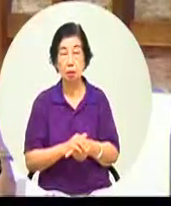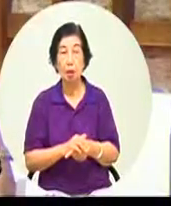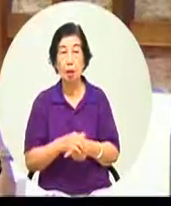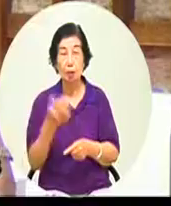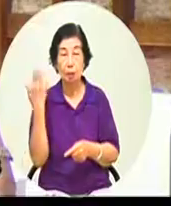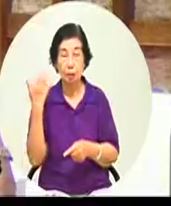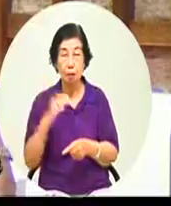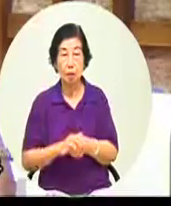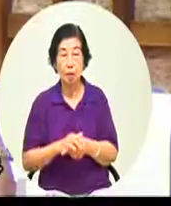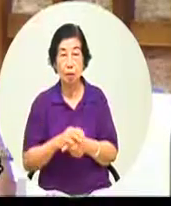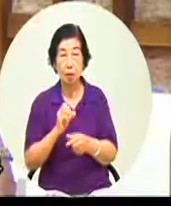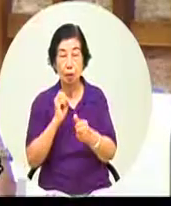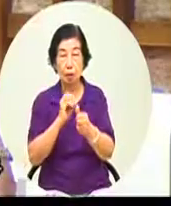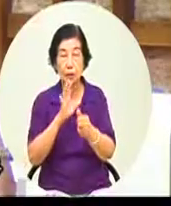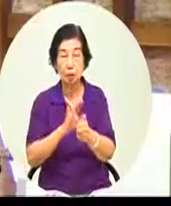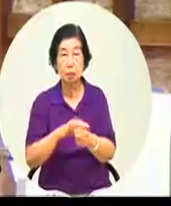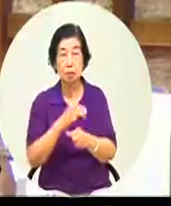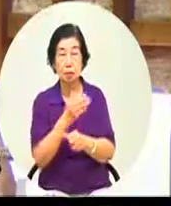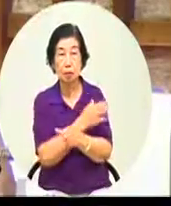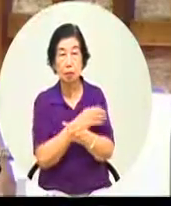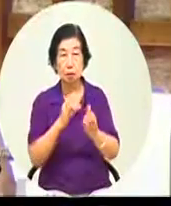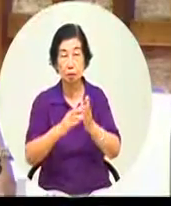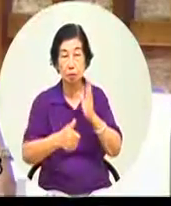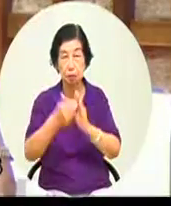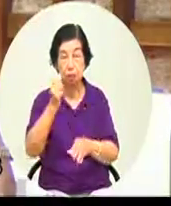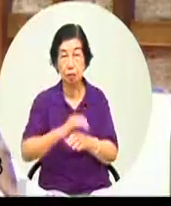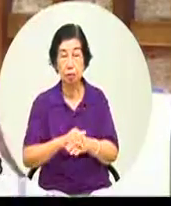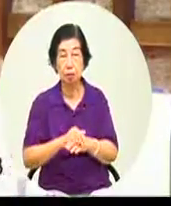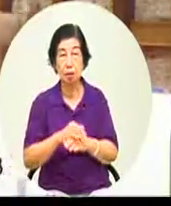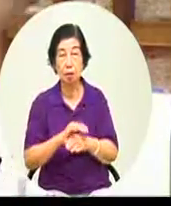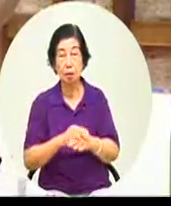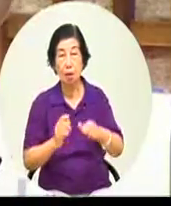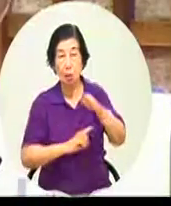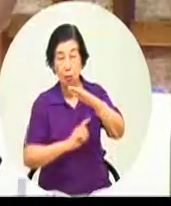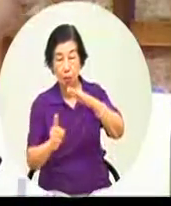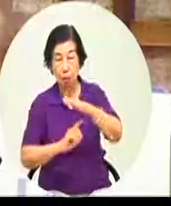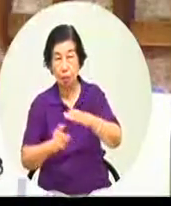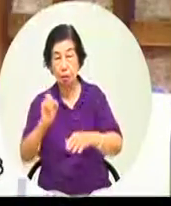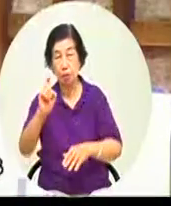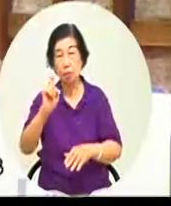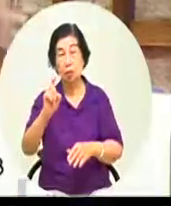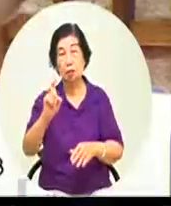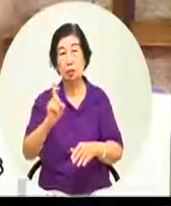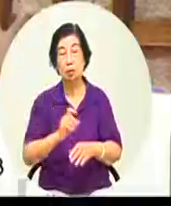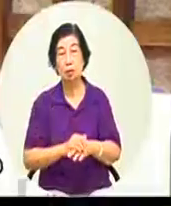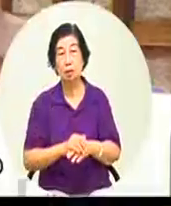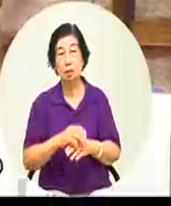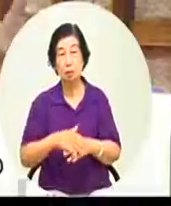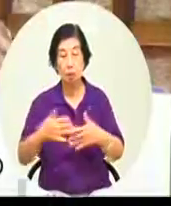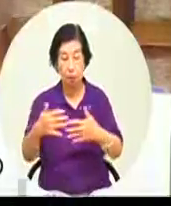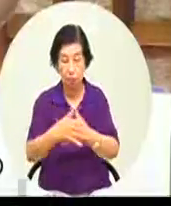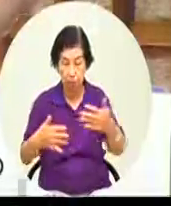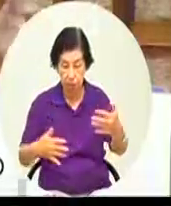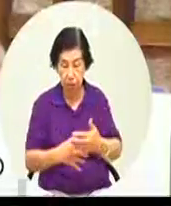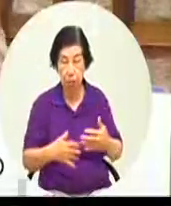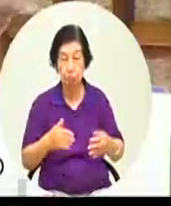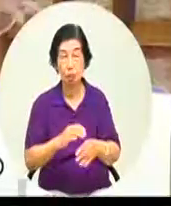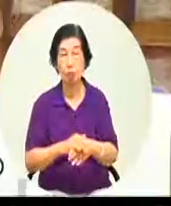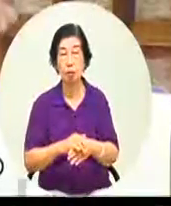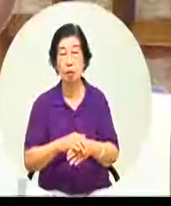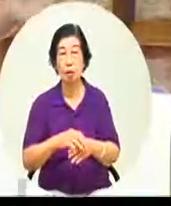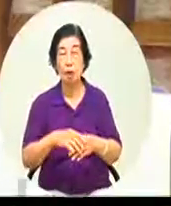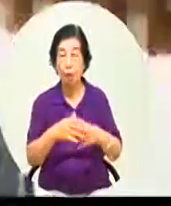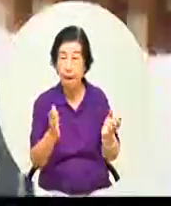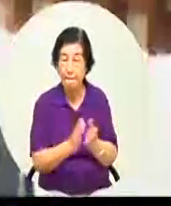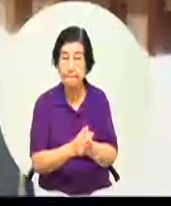啦哈、哦，就是看看能不能国道石啊，这个当然是要跟交通部啦、公路总局这些来啊，所